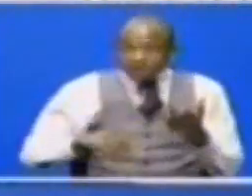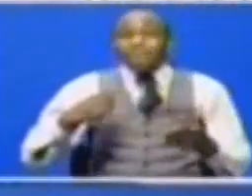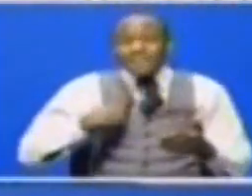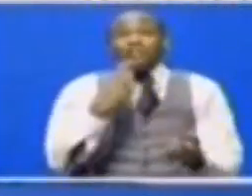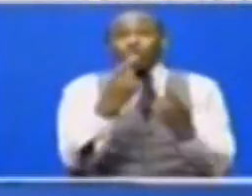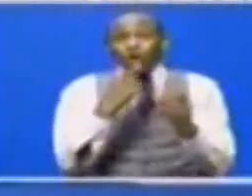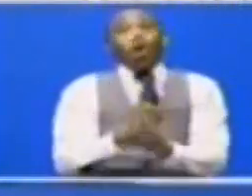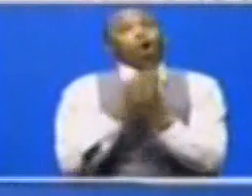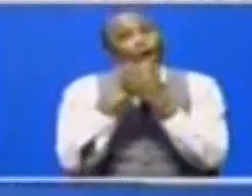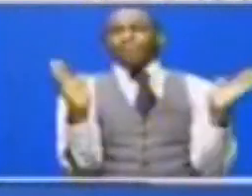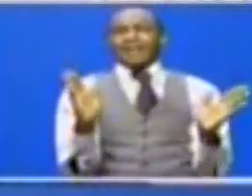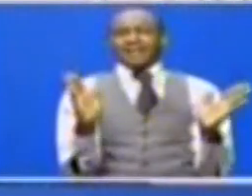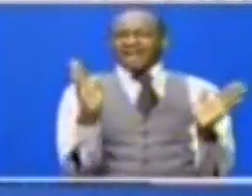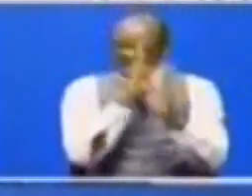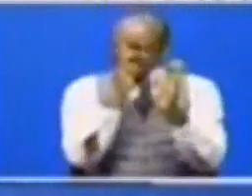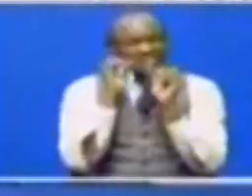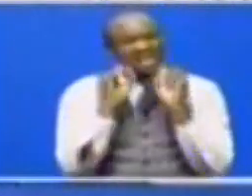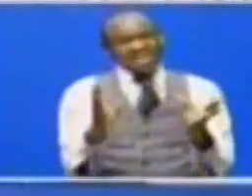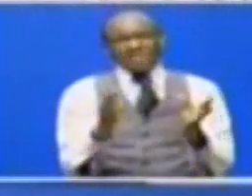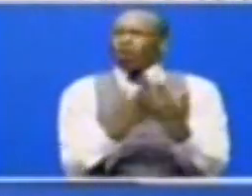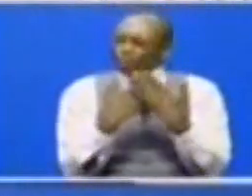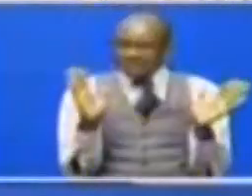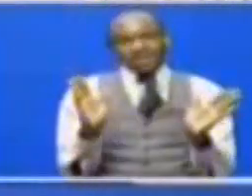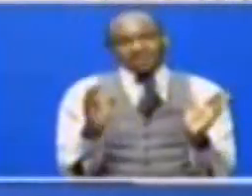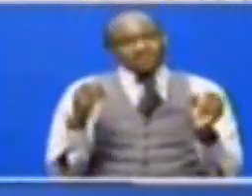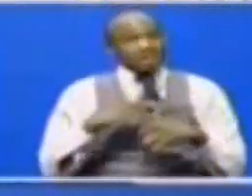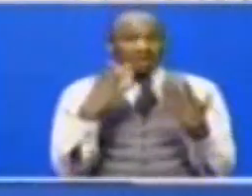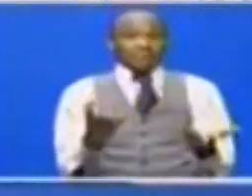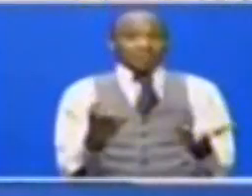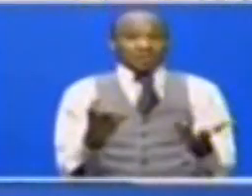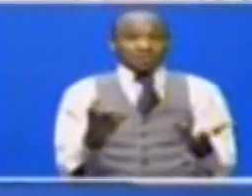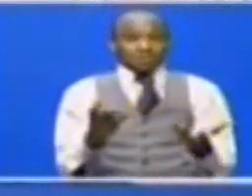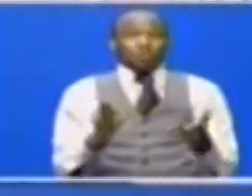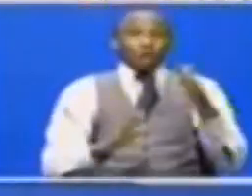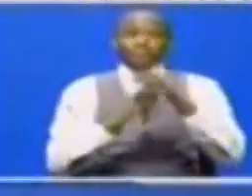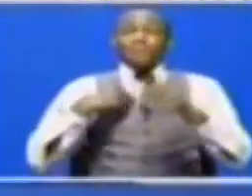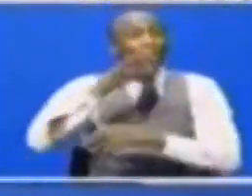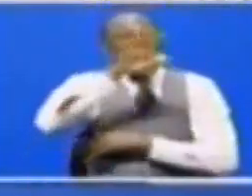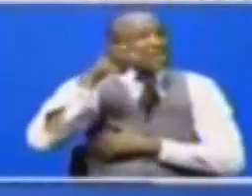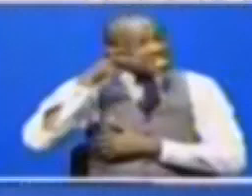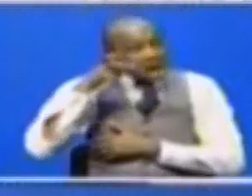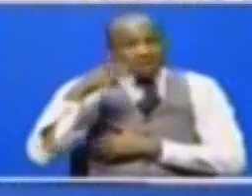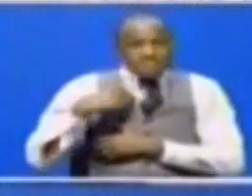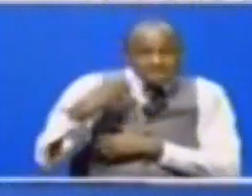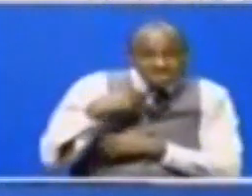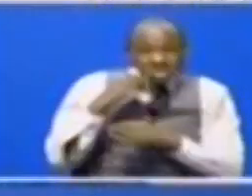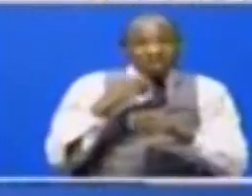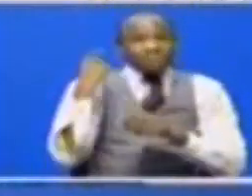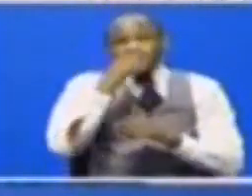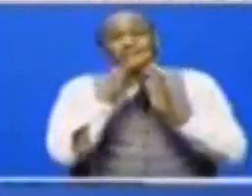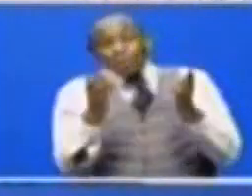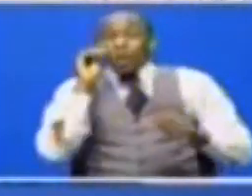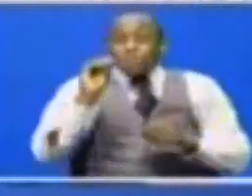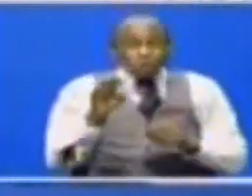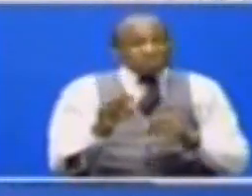mambo yangu wazi wazi. Kinaganaga, rooftop. Hapana fuata Facebook